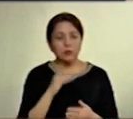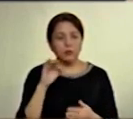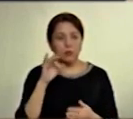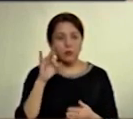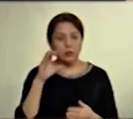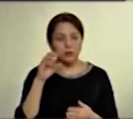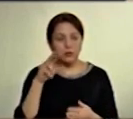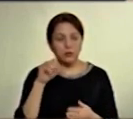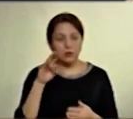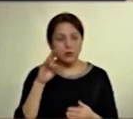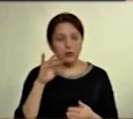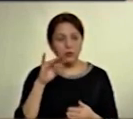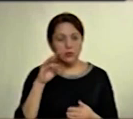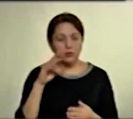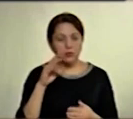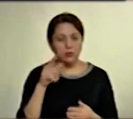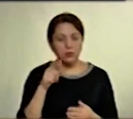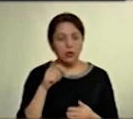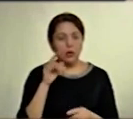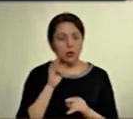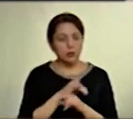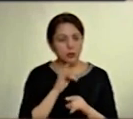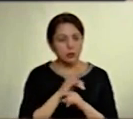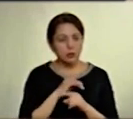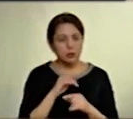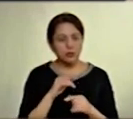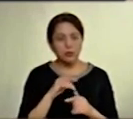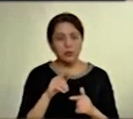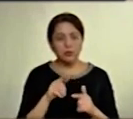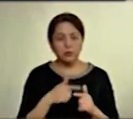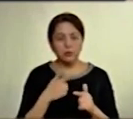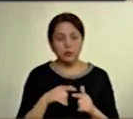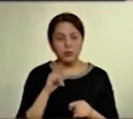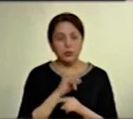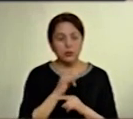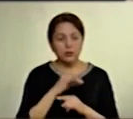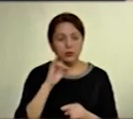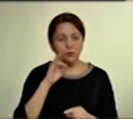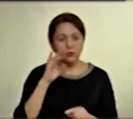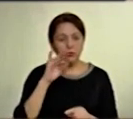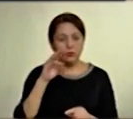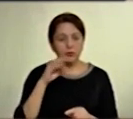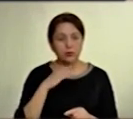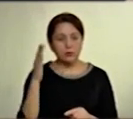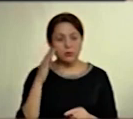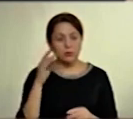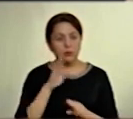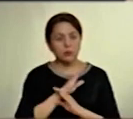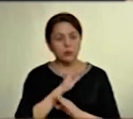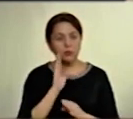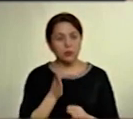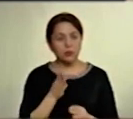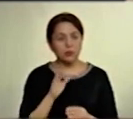forslarning xoinligi yoki xoinlik qilgan yunonlar tarafidan o'ldirilishi bilan yakunlanadi.